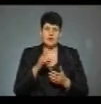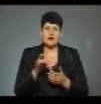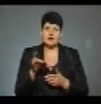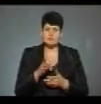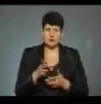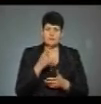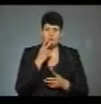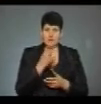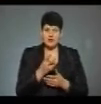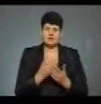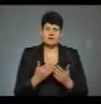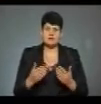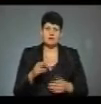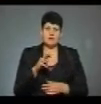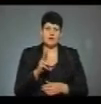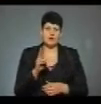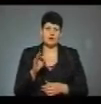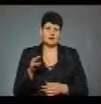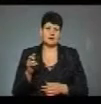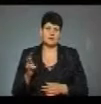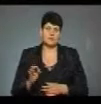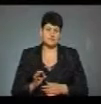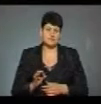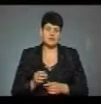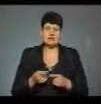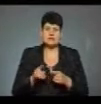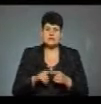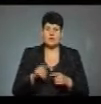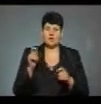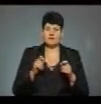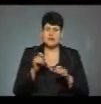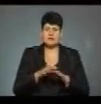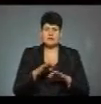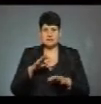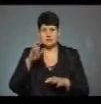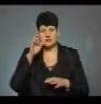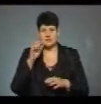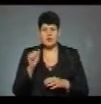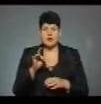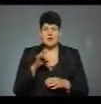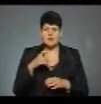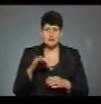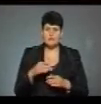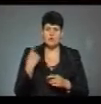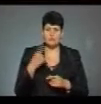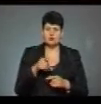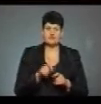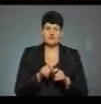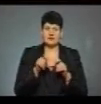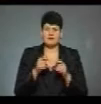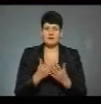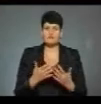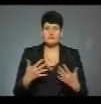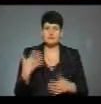Бачила виставку Марія Котенко. Це конференц-зал Державного архіву області. Тут відкривають документальну виставку